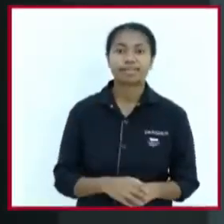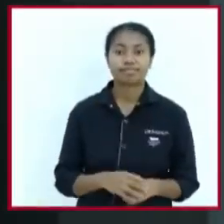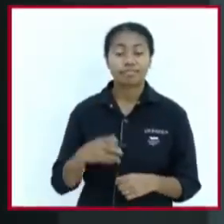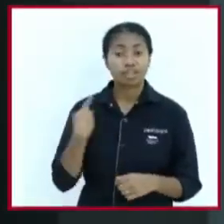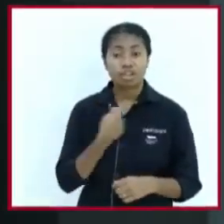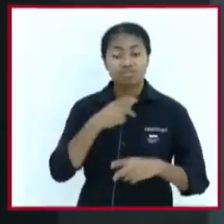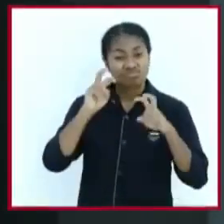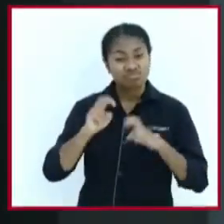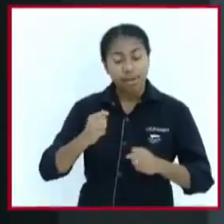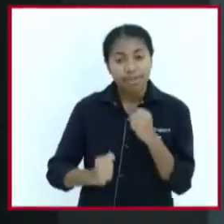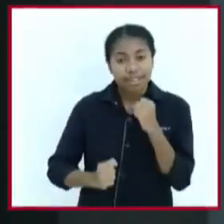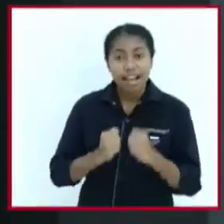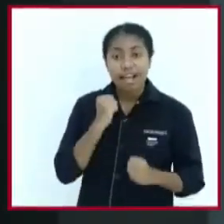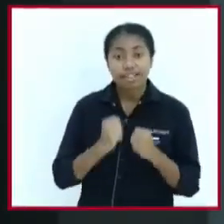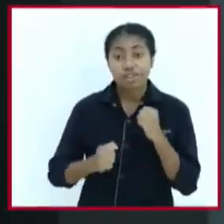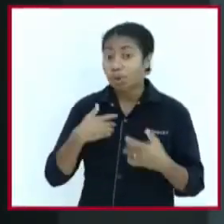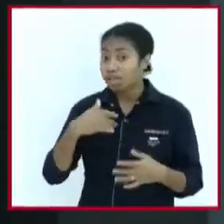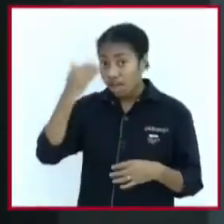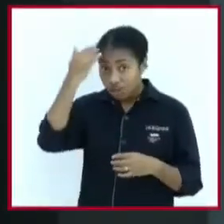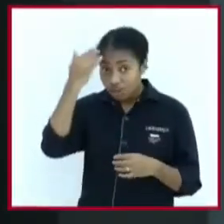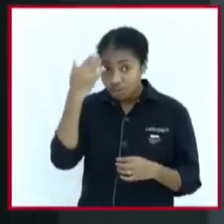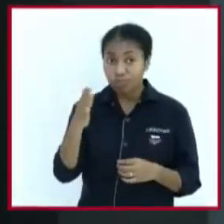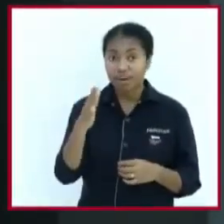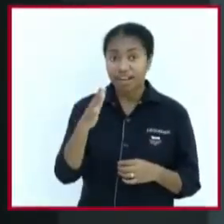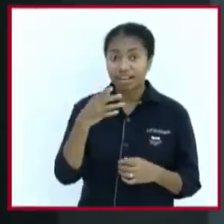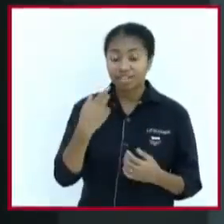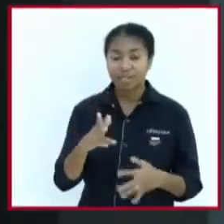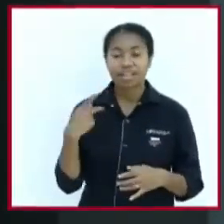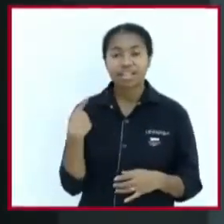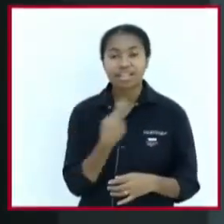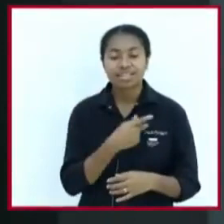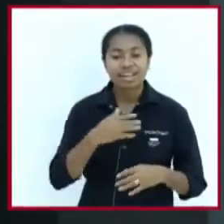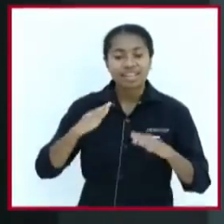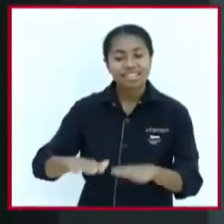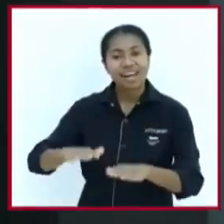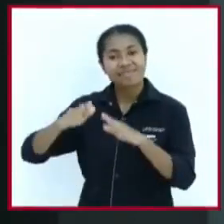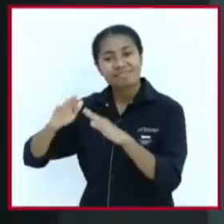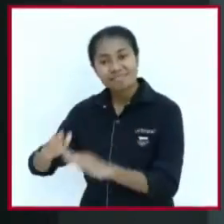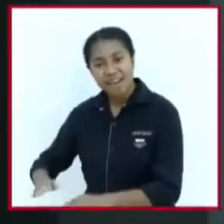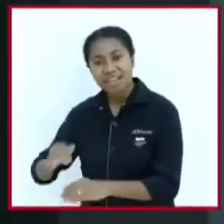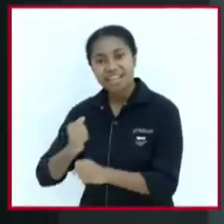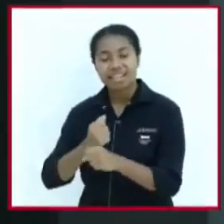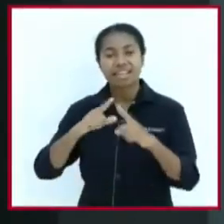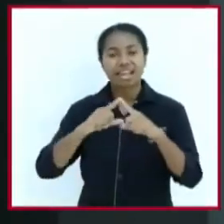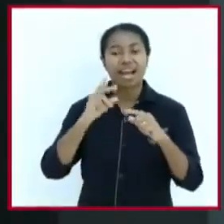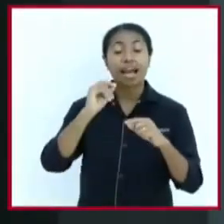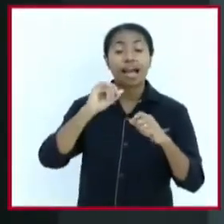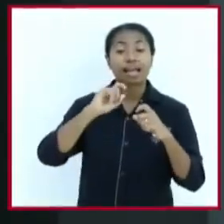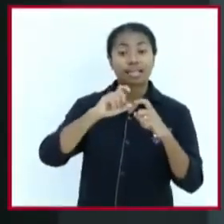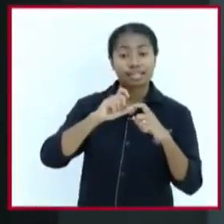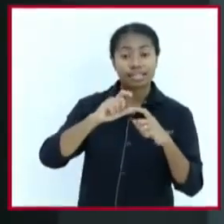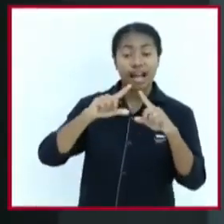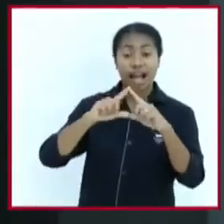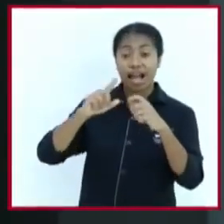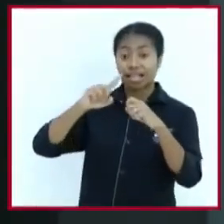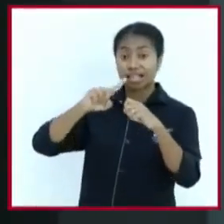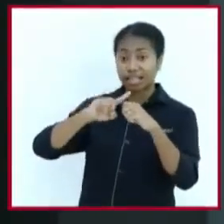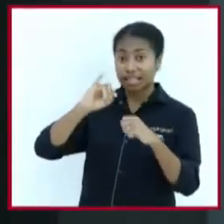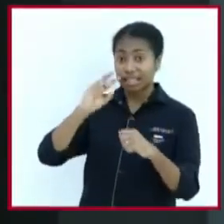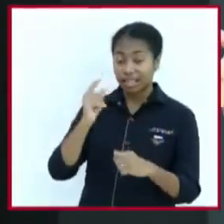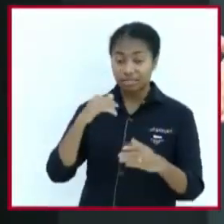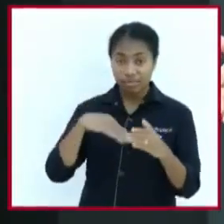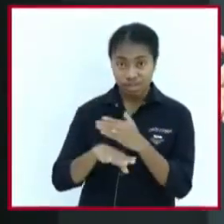harus berlari sedemikian rupa supaya kita bisa sampai pada garis akhir dan masuk final